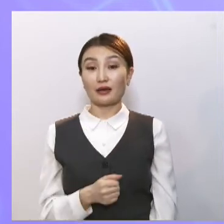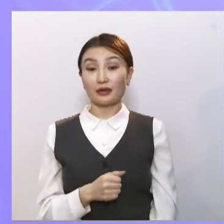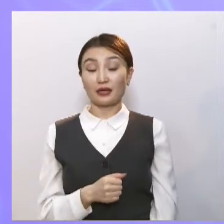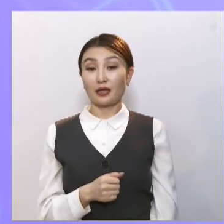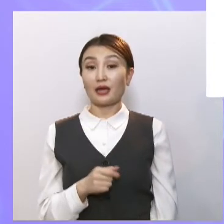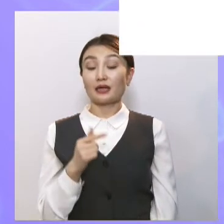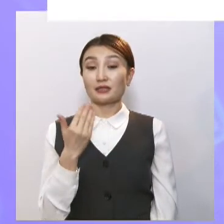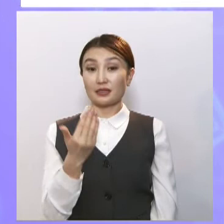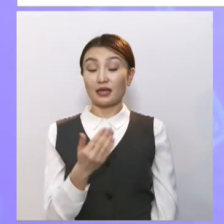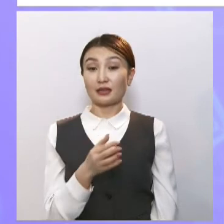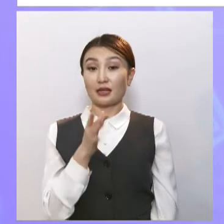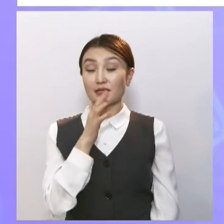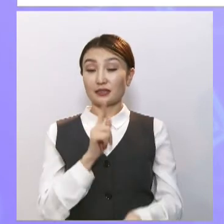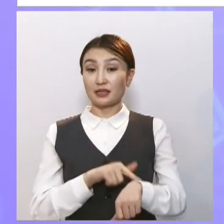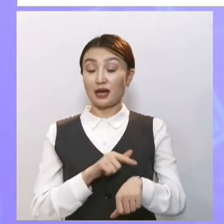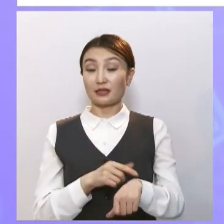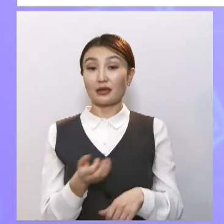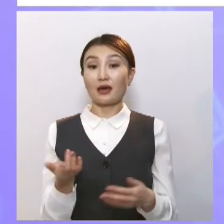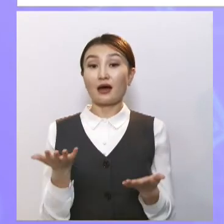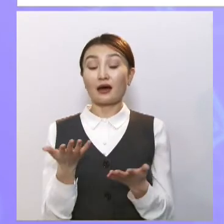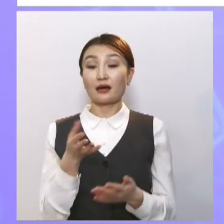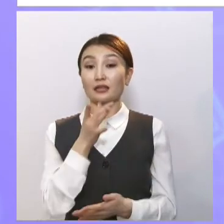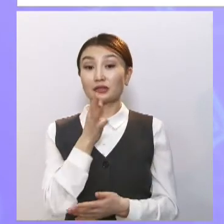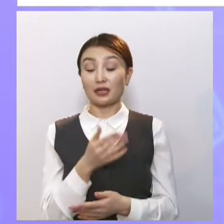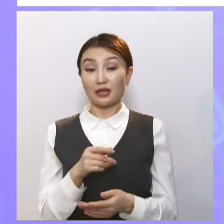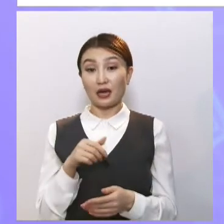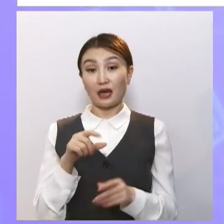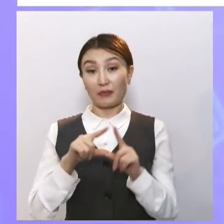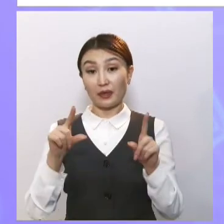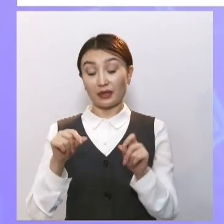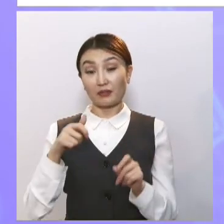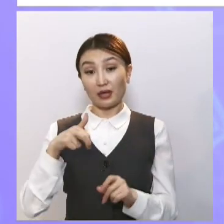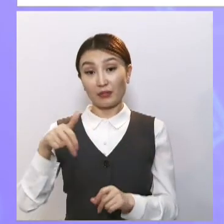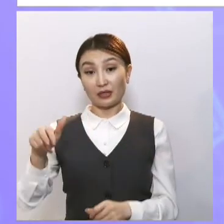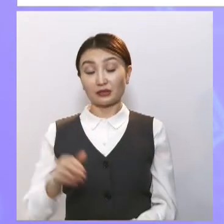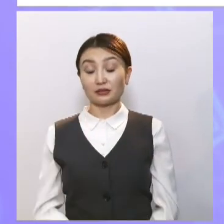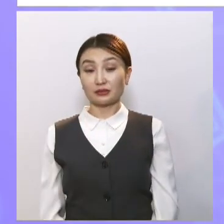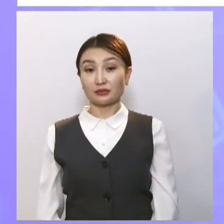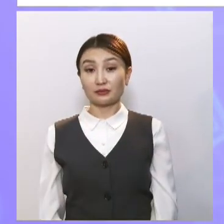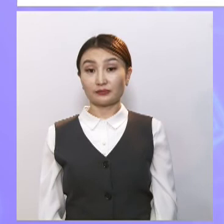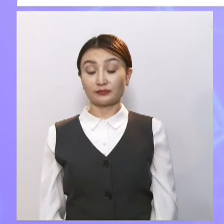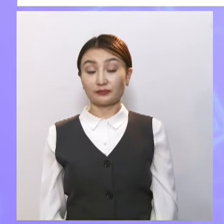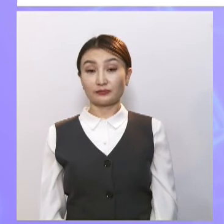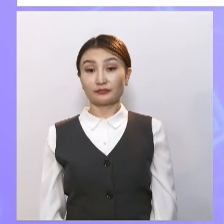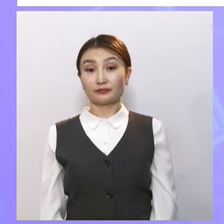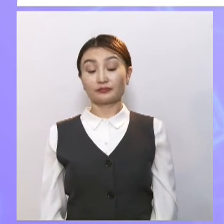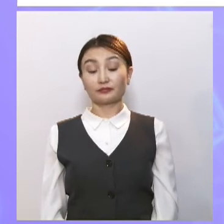Демек, сен саат канчада мектепке барасың деп жазасыңар.